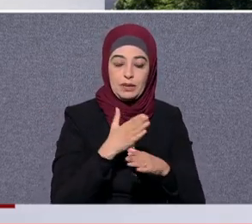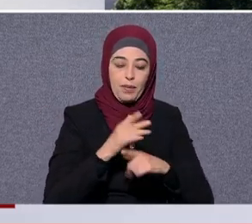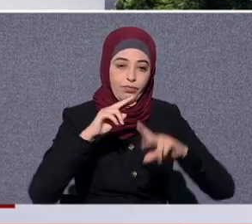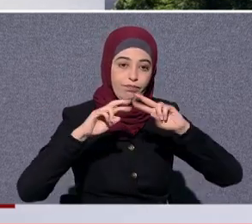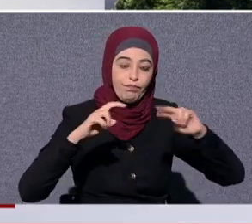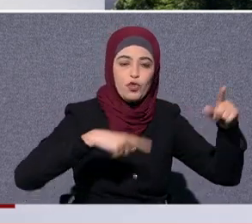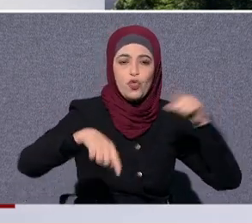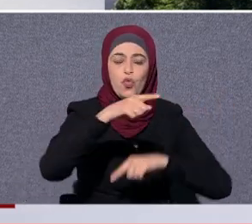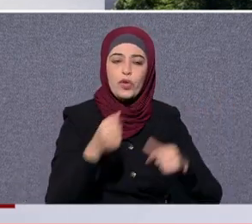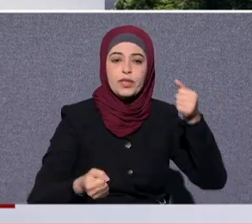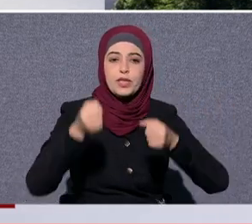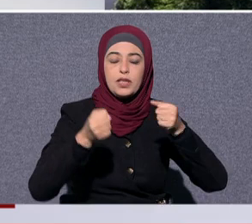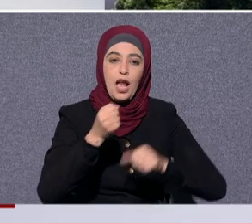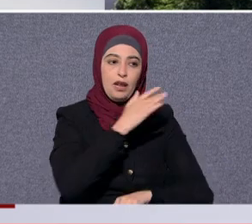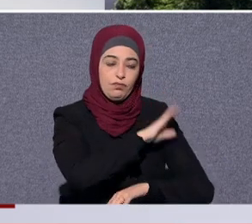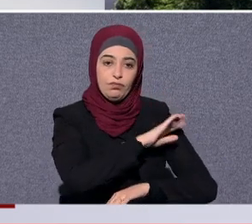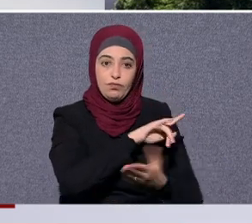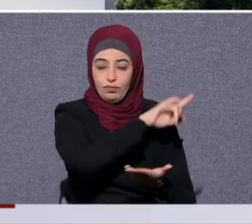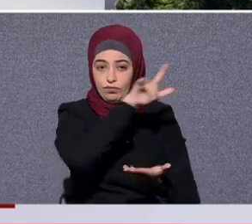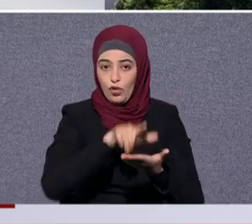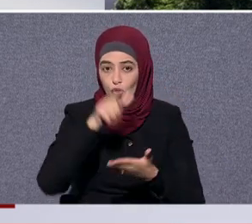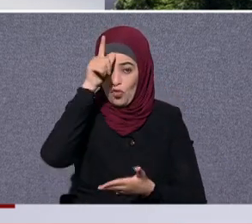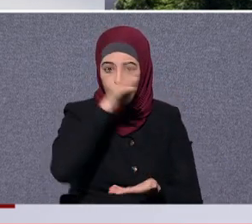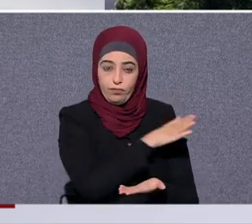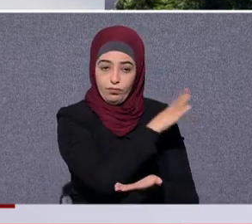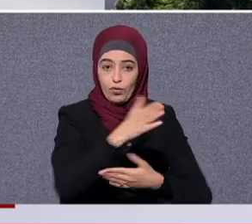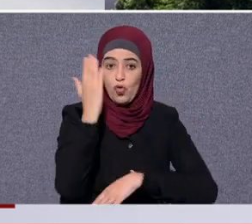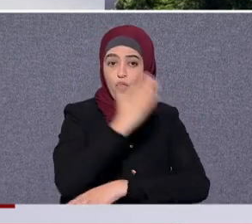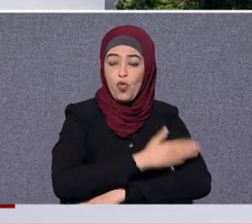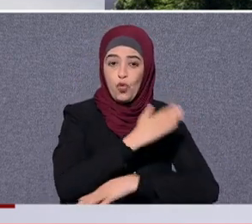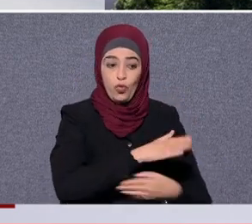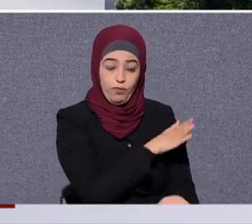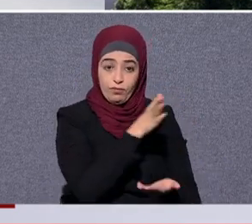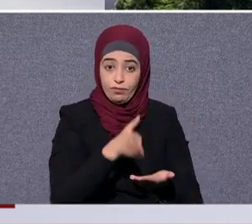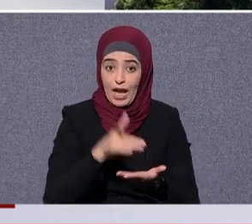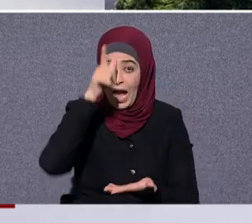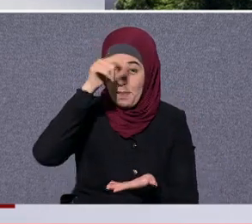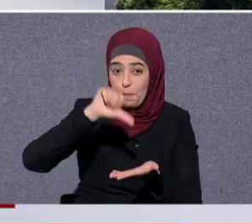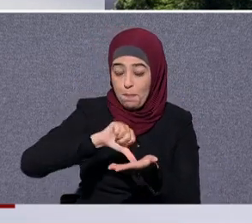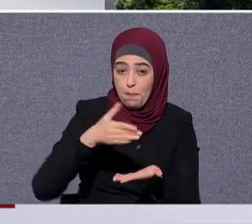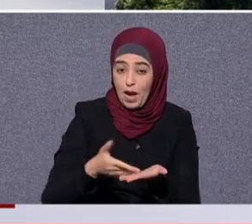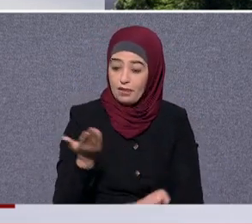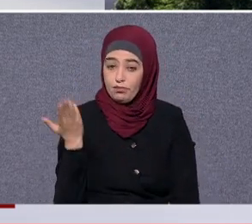لفحص جميع السائقين الذين قدموا عبر الحدود الأردنية ودخلوا